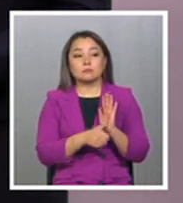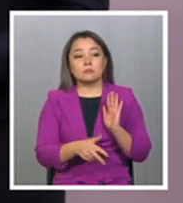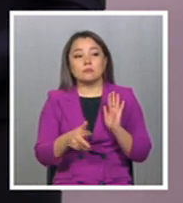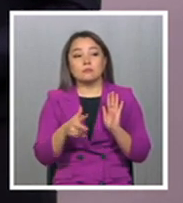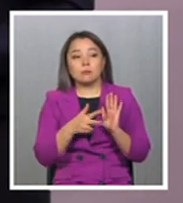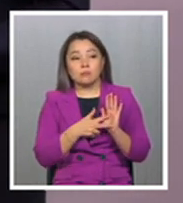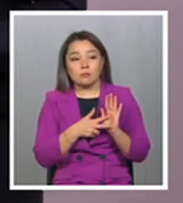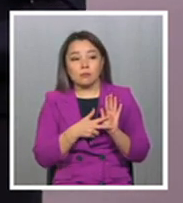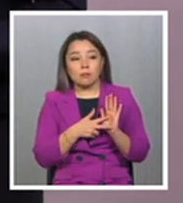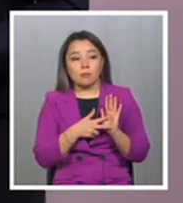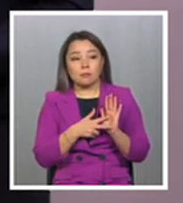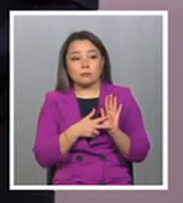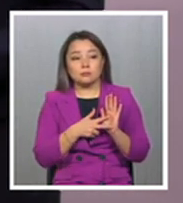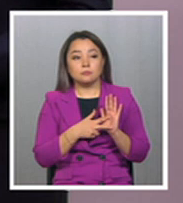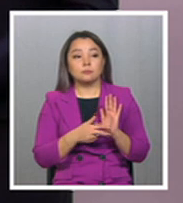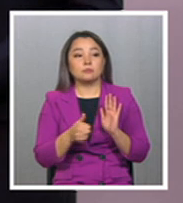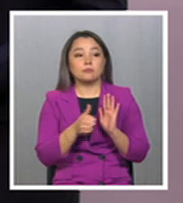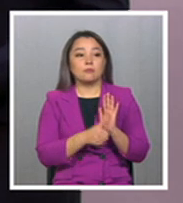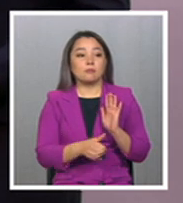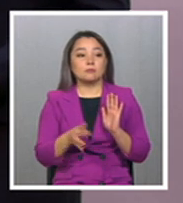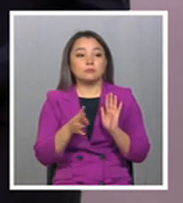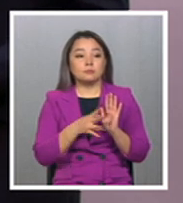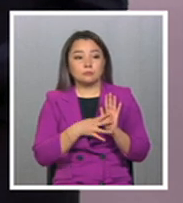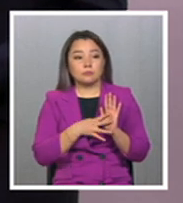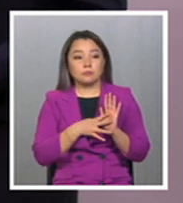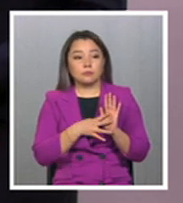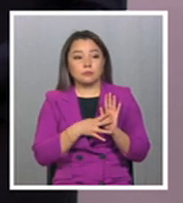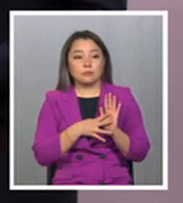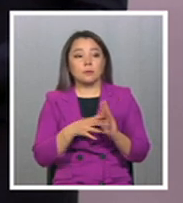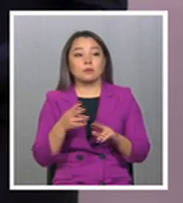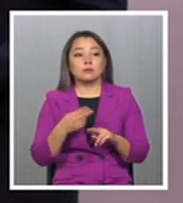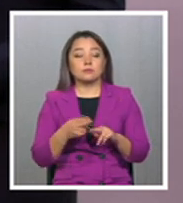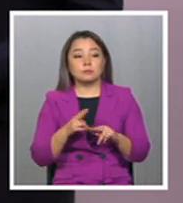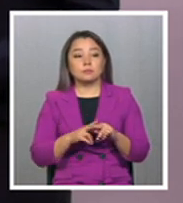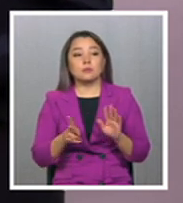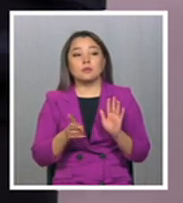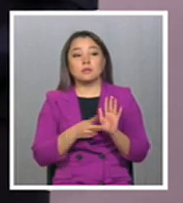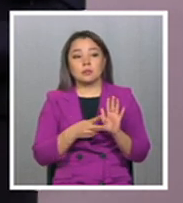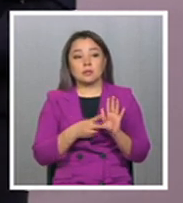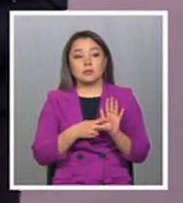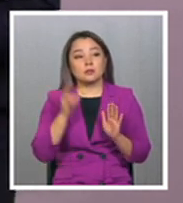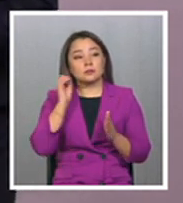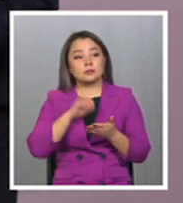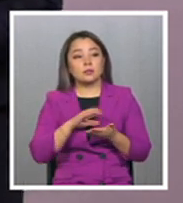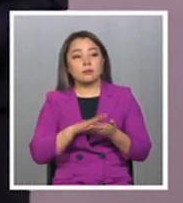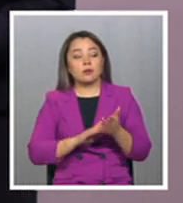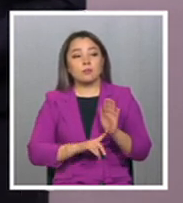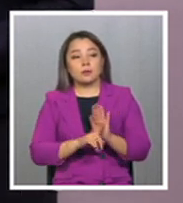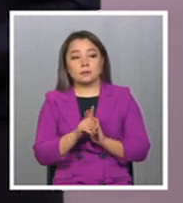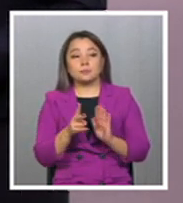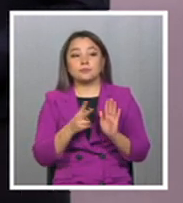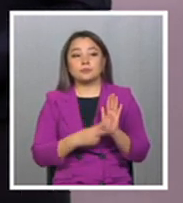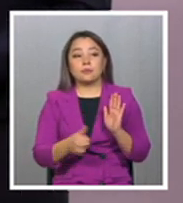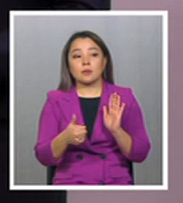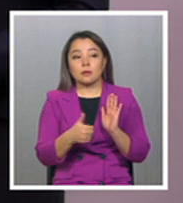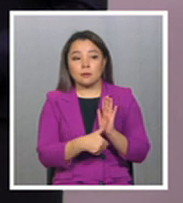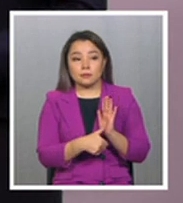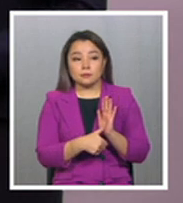68 саны, 69 саны. Енді 7 цифрынан бастаймыз.